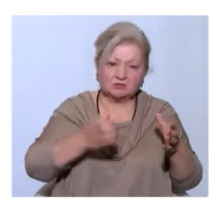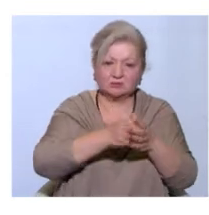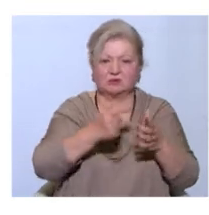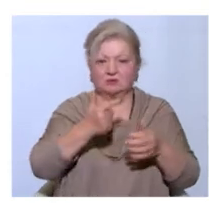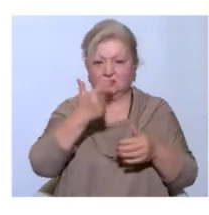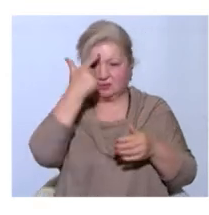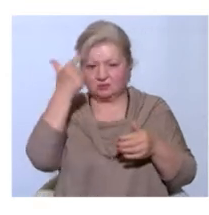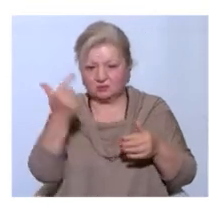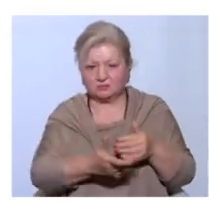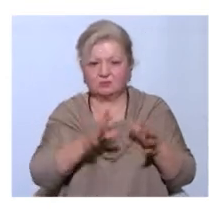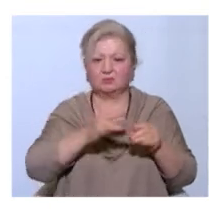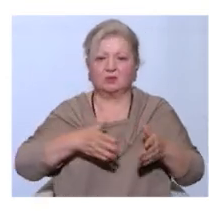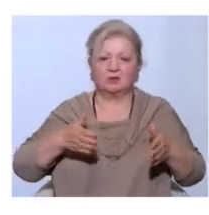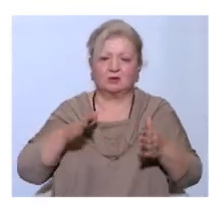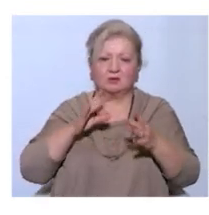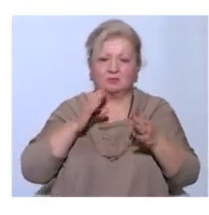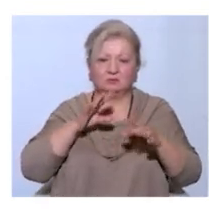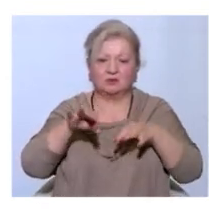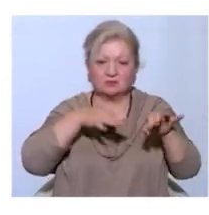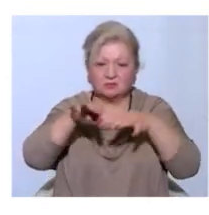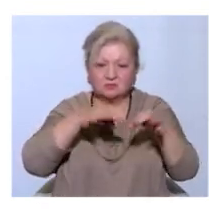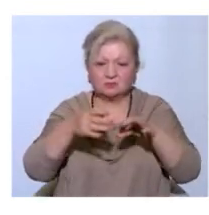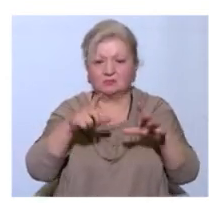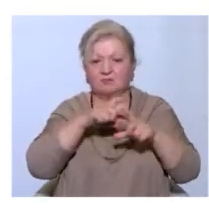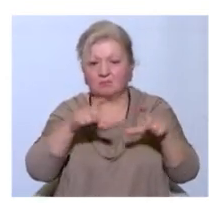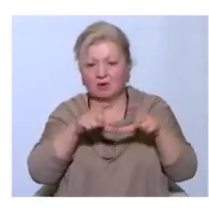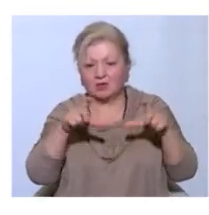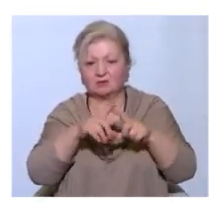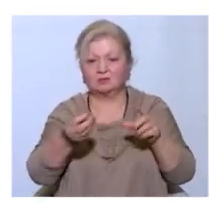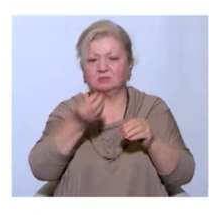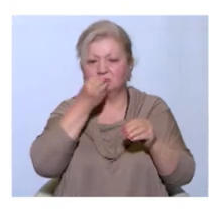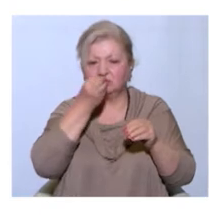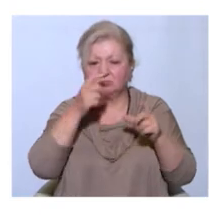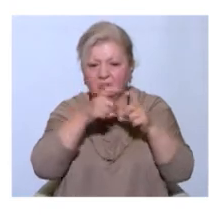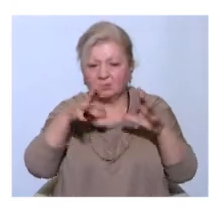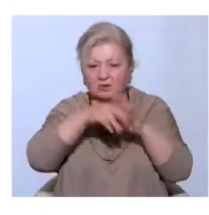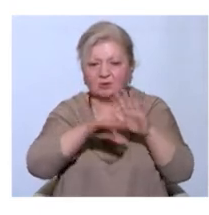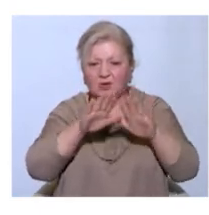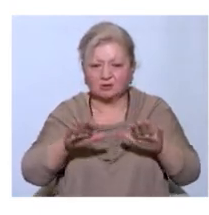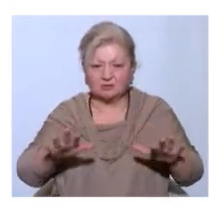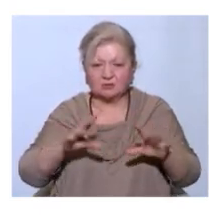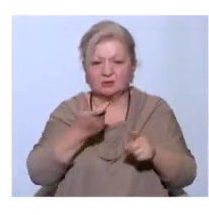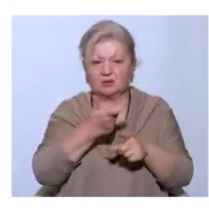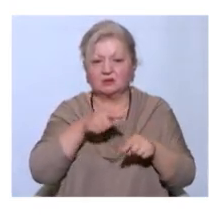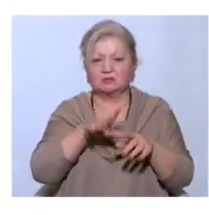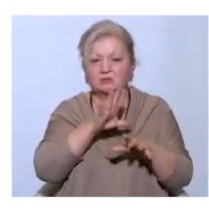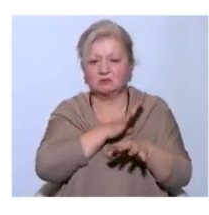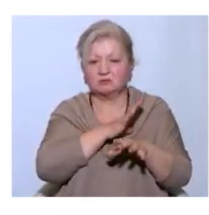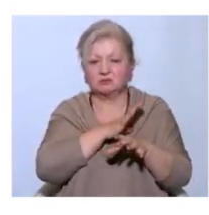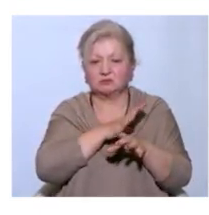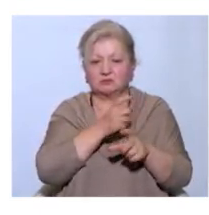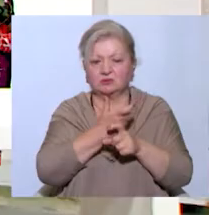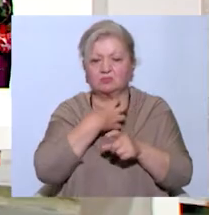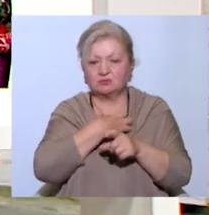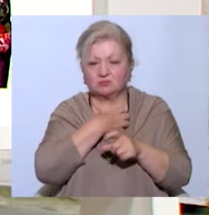სფეროში, მათ შორის ტრანსპორტში, მაღაზიებში და კვების ობიექტებში და ასე შემდეგ. ეს იყო უმნიშვნელოვანესი და ურთულესი პერიოდი